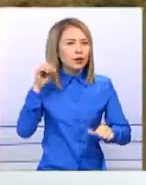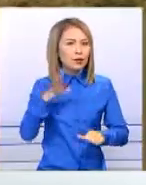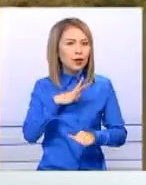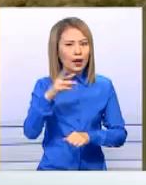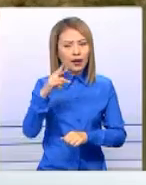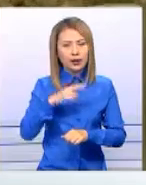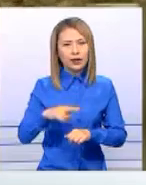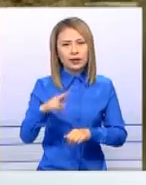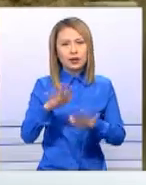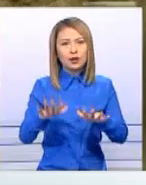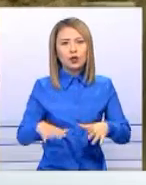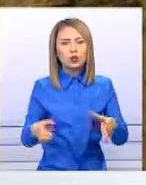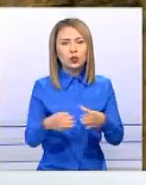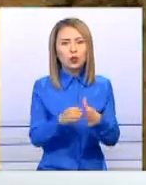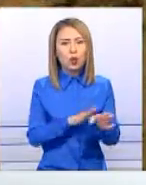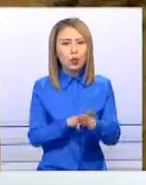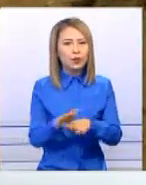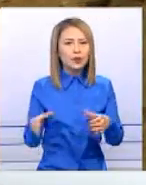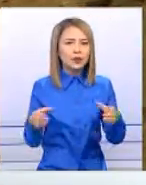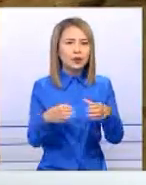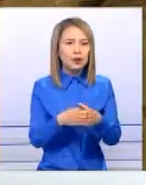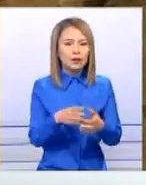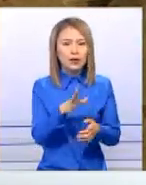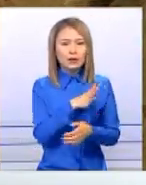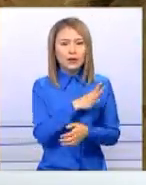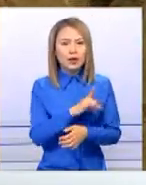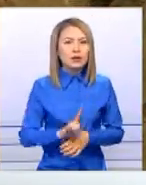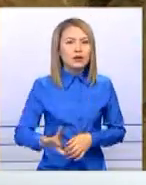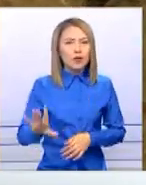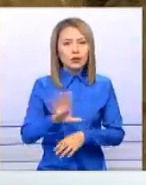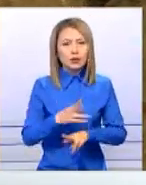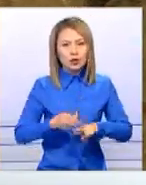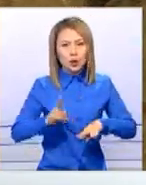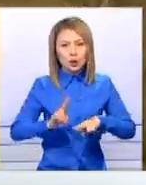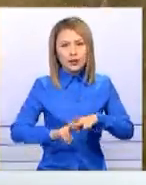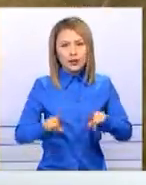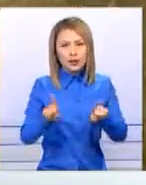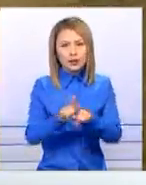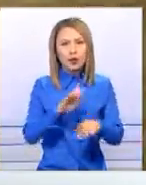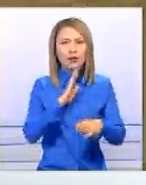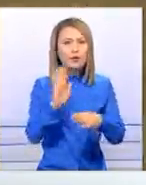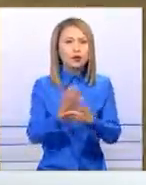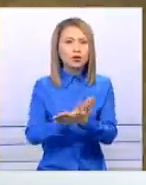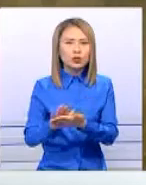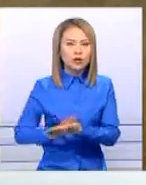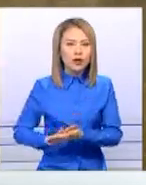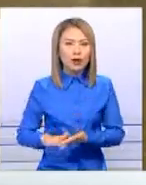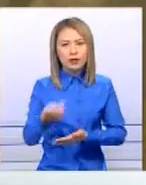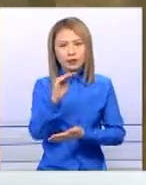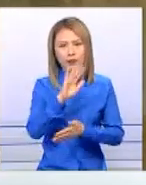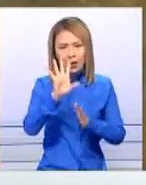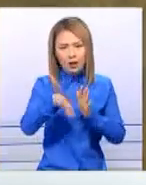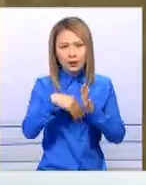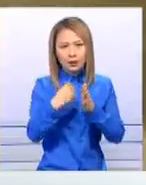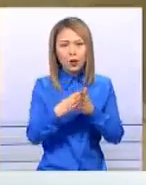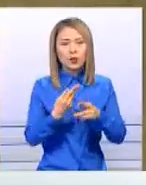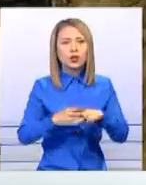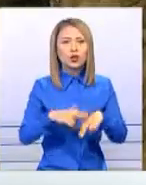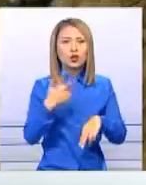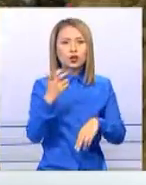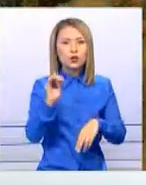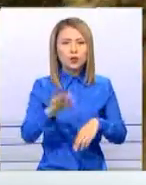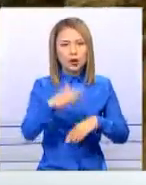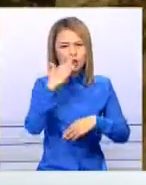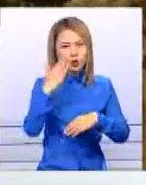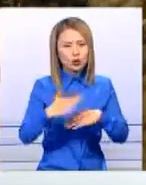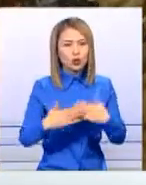Қаңтарда шаһардың шығысы толығымен содырлардан азат етілді. Ал батыс бөлігін жаудан тазарту шарасы ақпаннан бері жүріп жатыр. Бұл